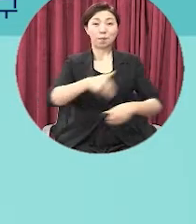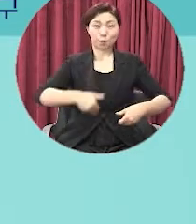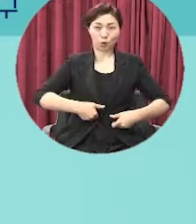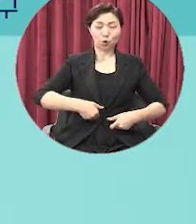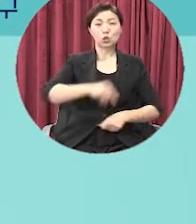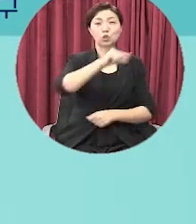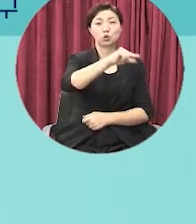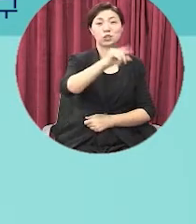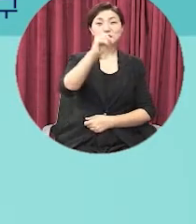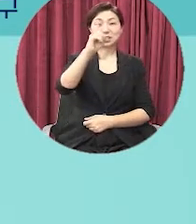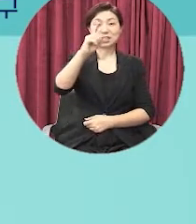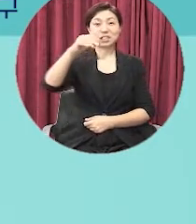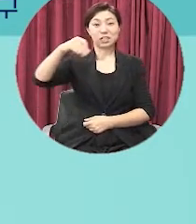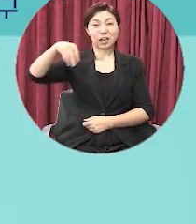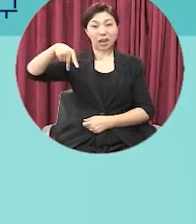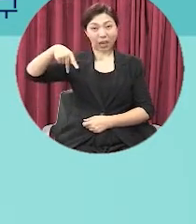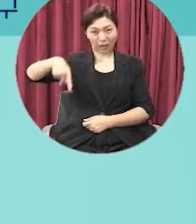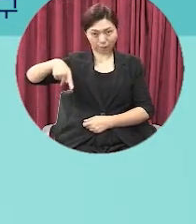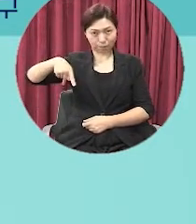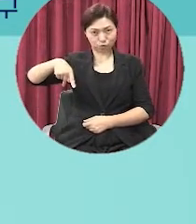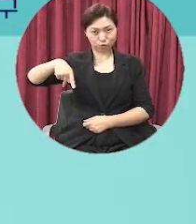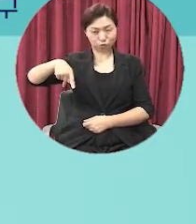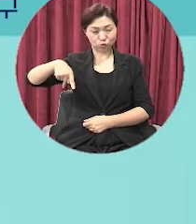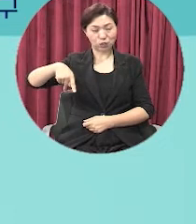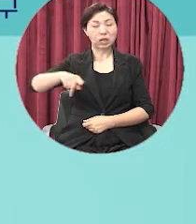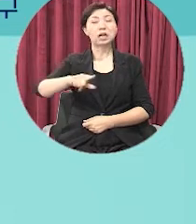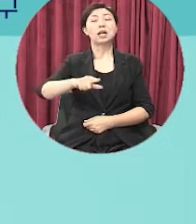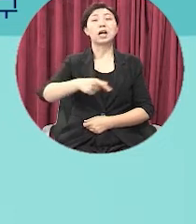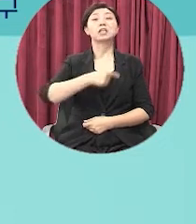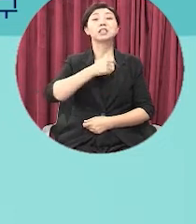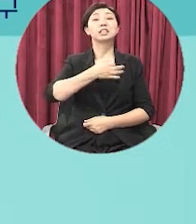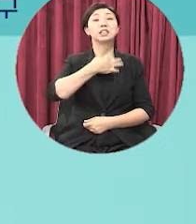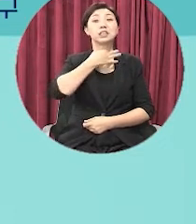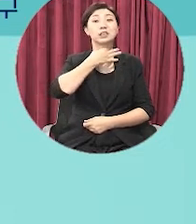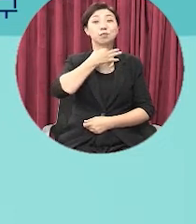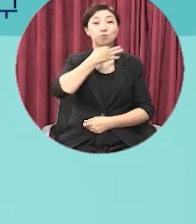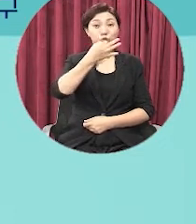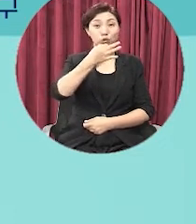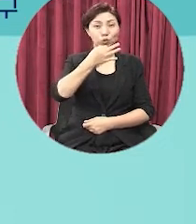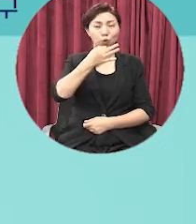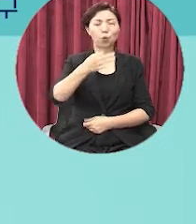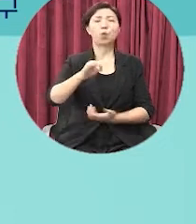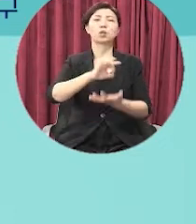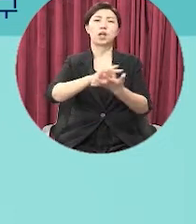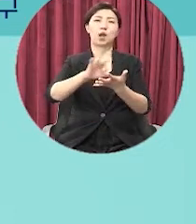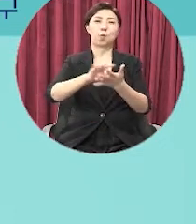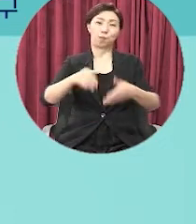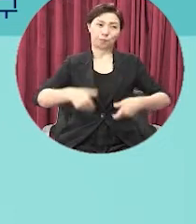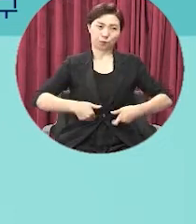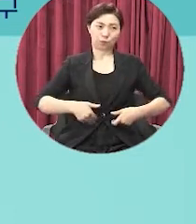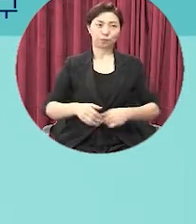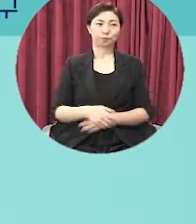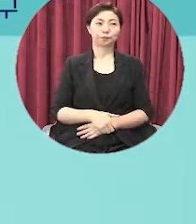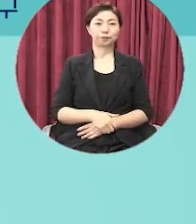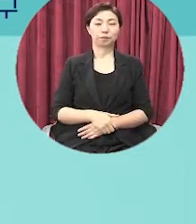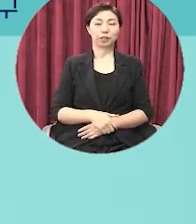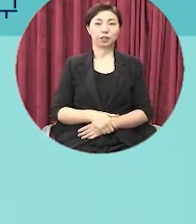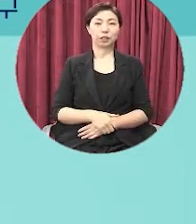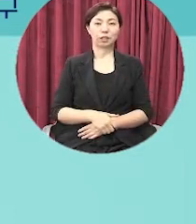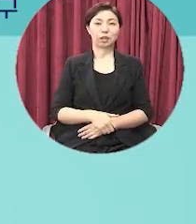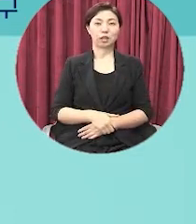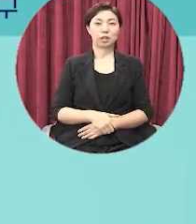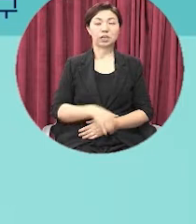데이터 포맷이 라는 것을 중심으로 응용하게 됩니다 즉 이외 여러 불 데이터를 다루기 위해서는 st 그 놀 데이터와